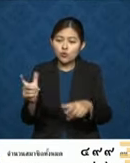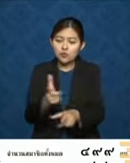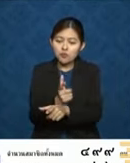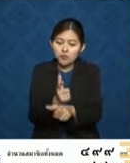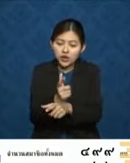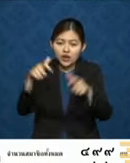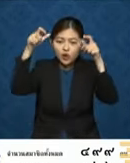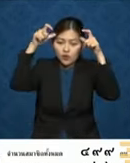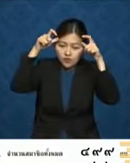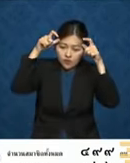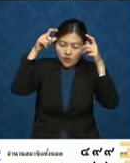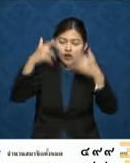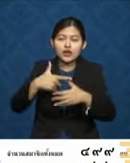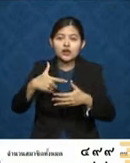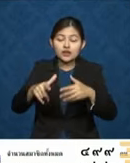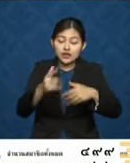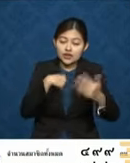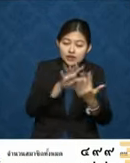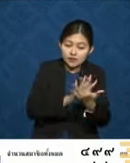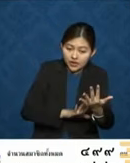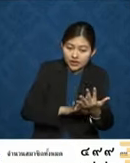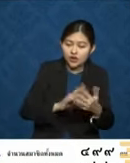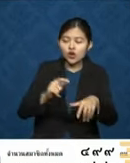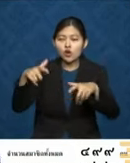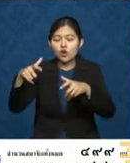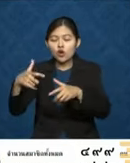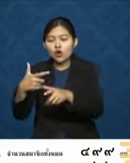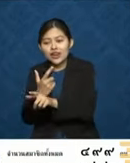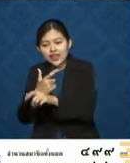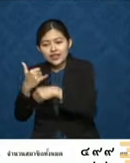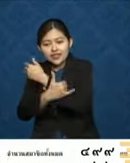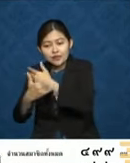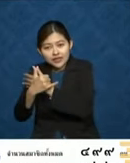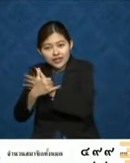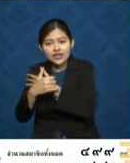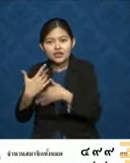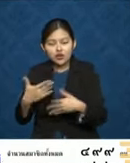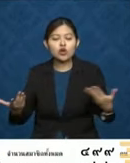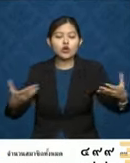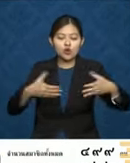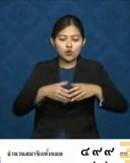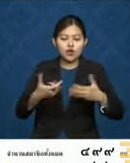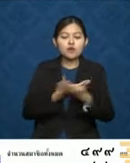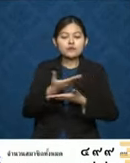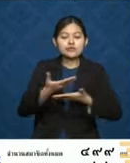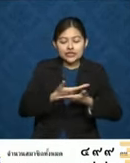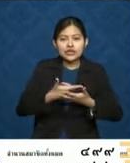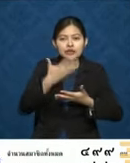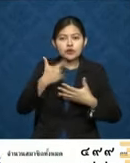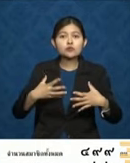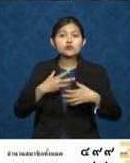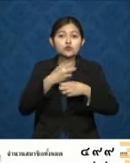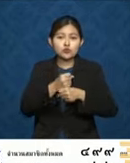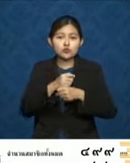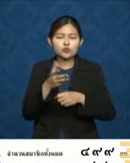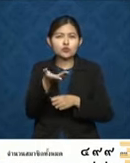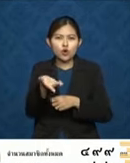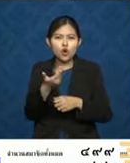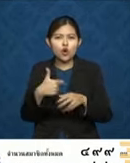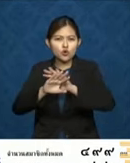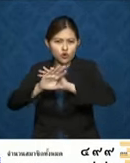หรือคนคนส่งออกต่างประเทศมาพูดคุยกันน่าจะได้หหาข้อสรุปได้แล้วนะครับขอให้ท่านรีบ